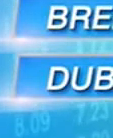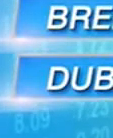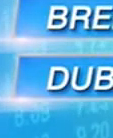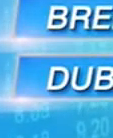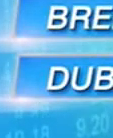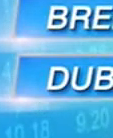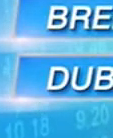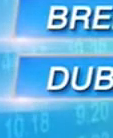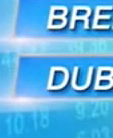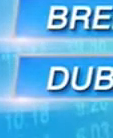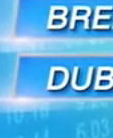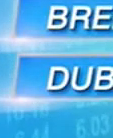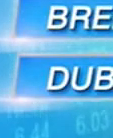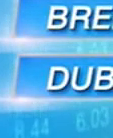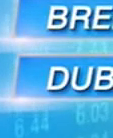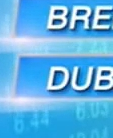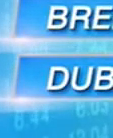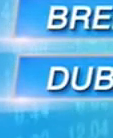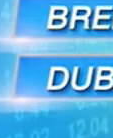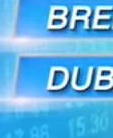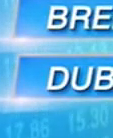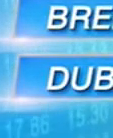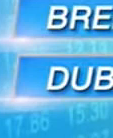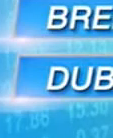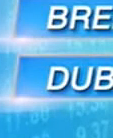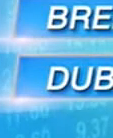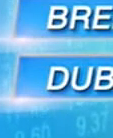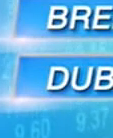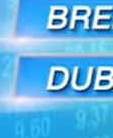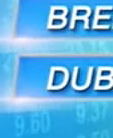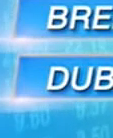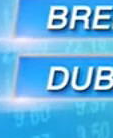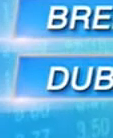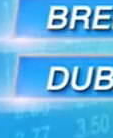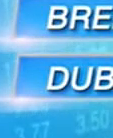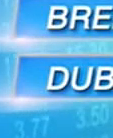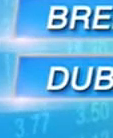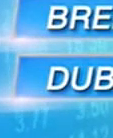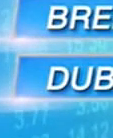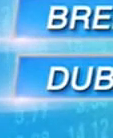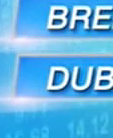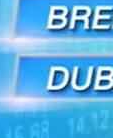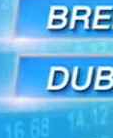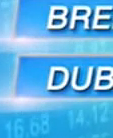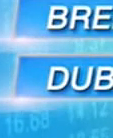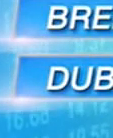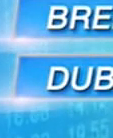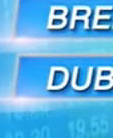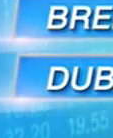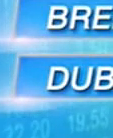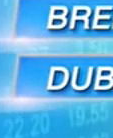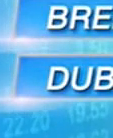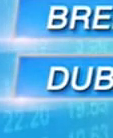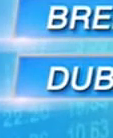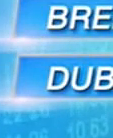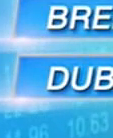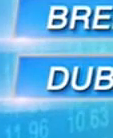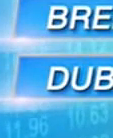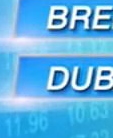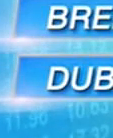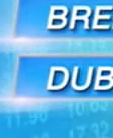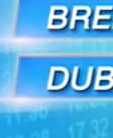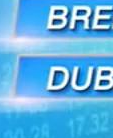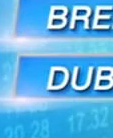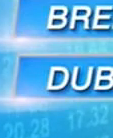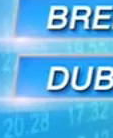ไป69เซนต์ปิดที่ระดับ40เหรียญ45เซนต์ต่อบาร์เรลส่วนเบรนท์ตลาดลอนดอนลดลง1เหรียญ16เซนต์ปิด